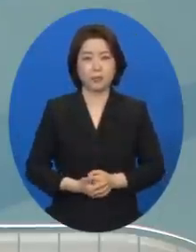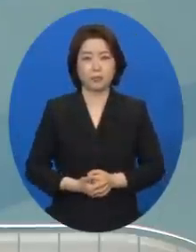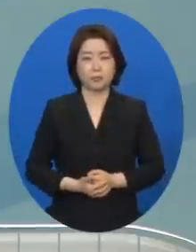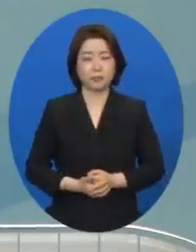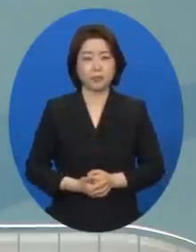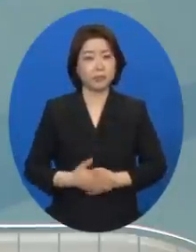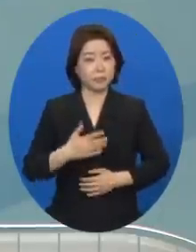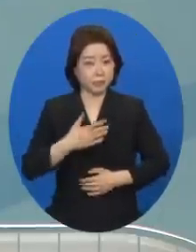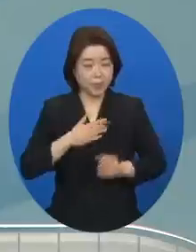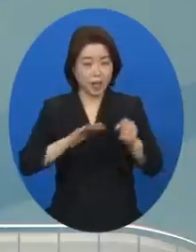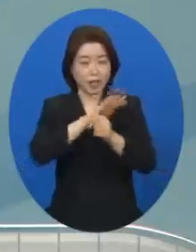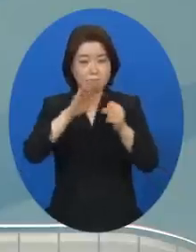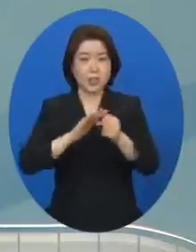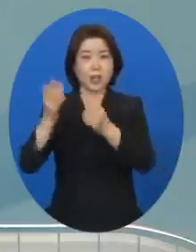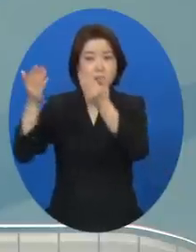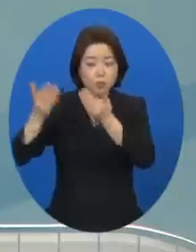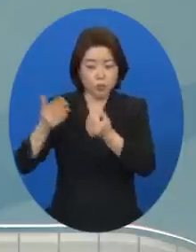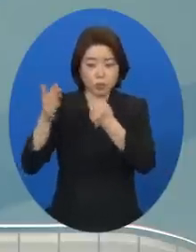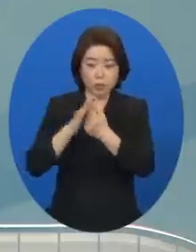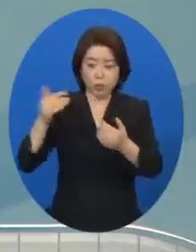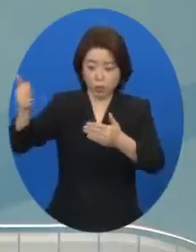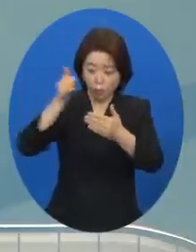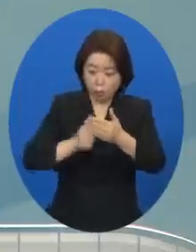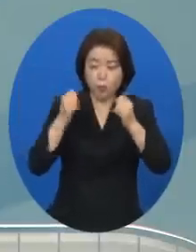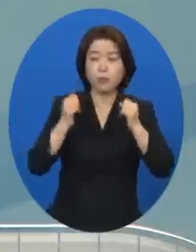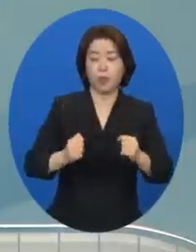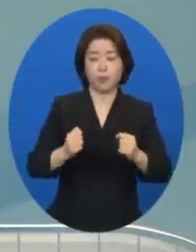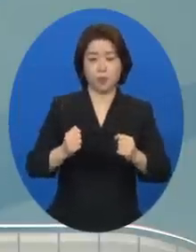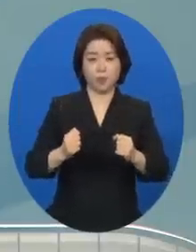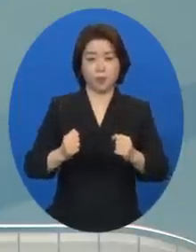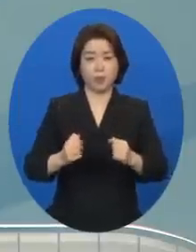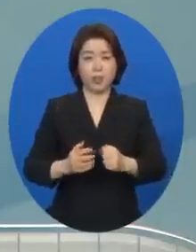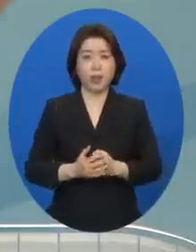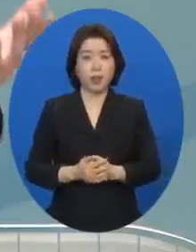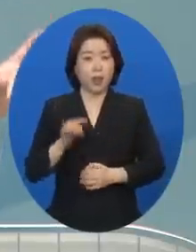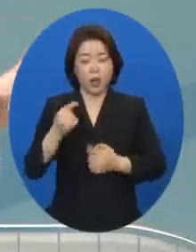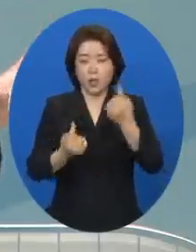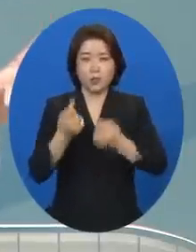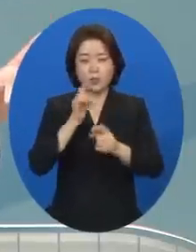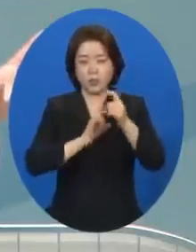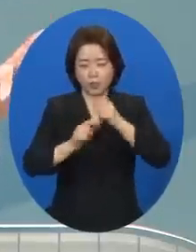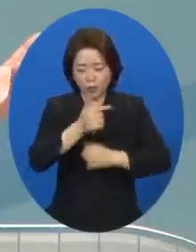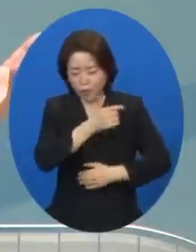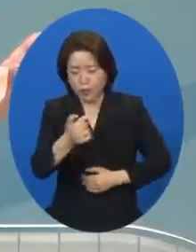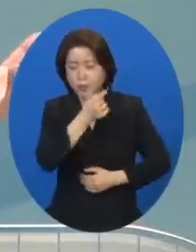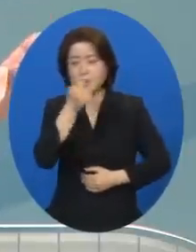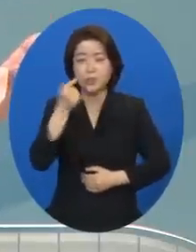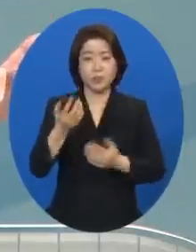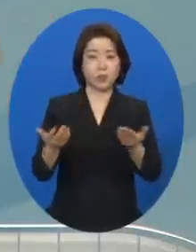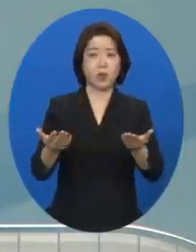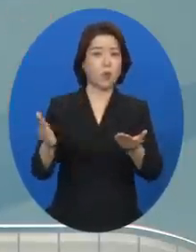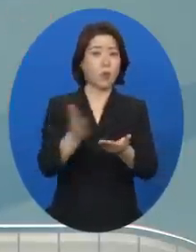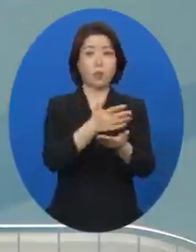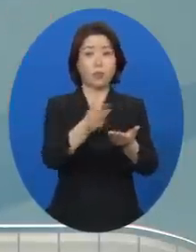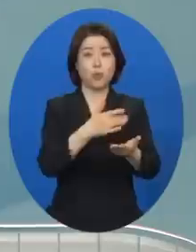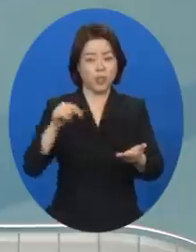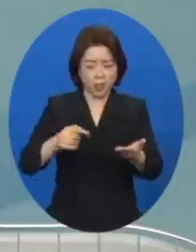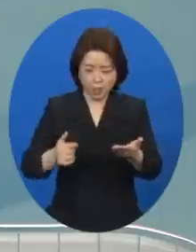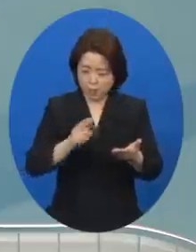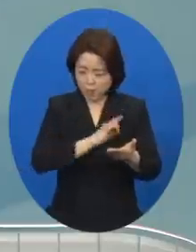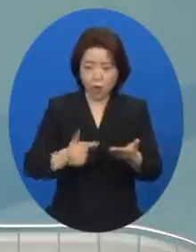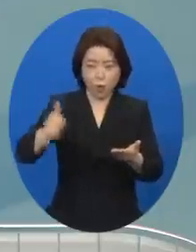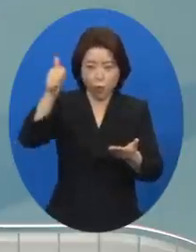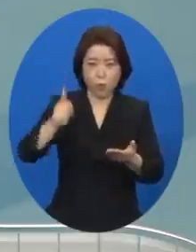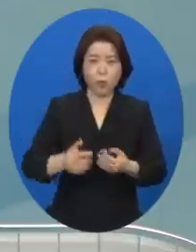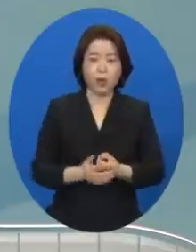허니 나를 사랑하시니까 내 않을 거 아시죠 이보다 더 큰 증거가 어디 있어요 저는 못하는 게